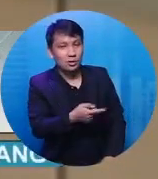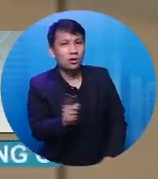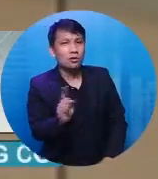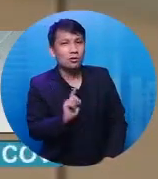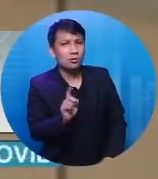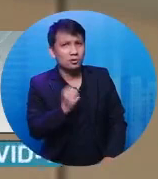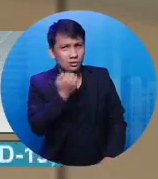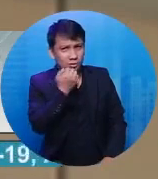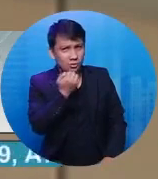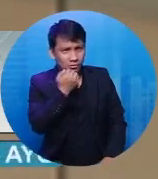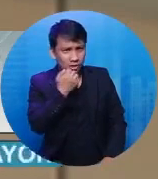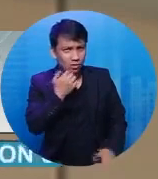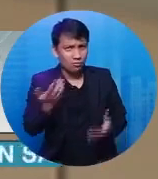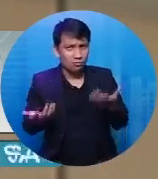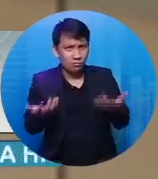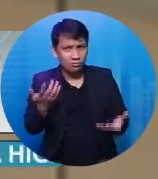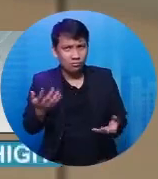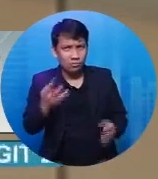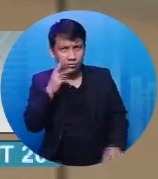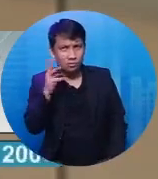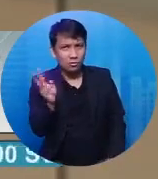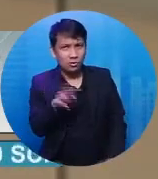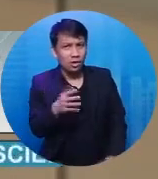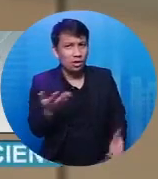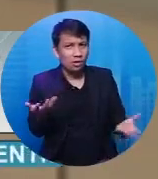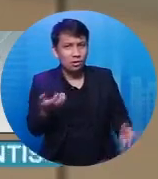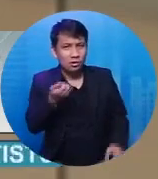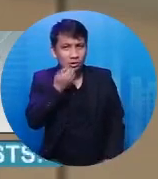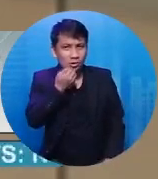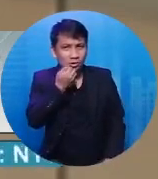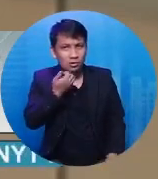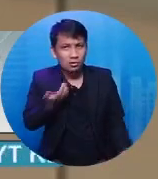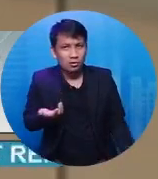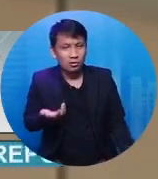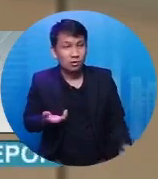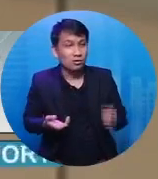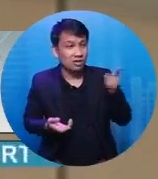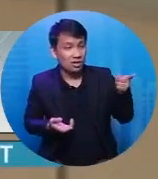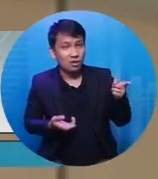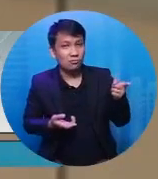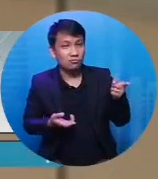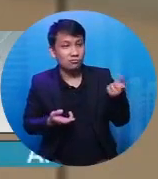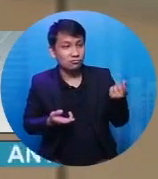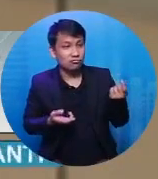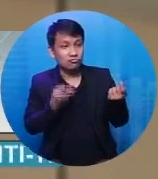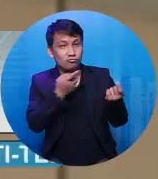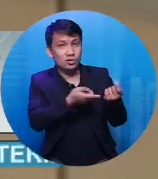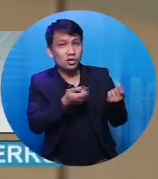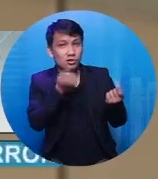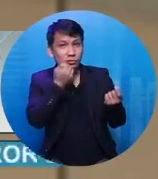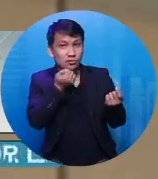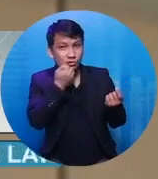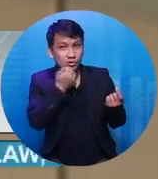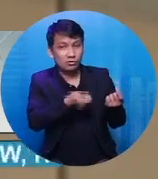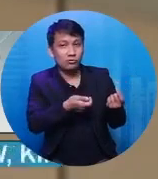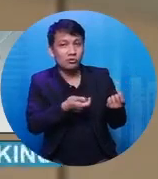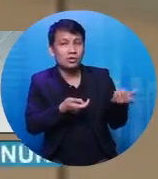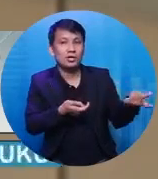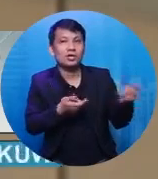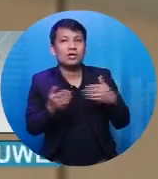Anong masama sa panonood? Hindi, wala namang problema, pero ibig sabihin. Eh, ikaw sa'yo, may mali siya na kasi